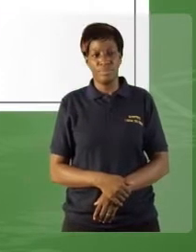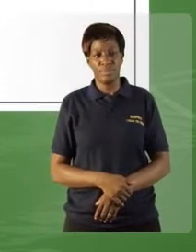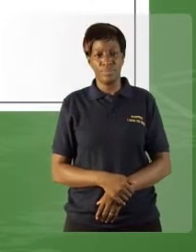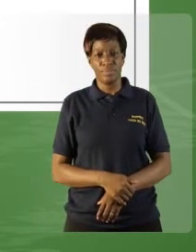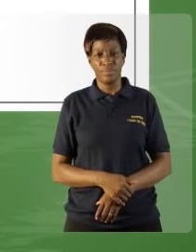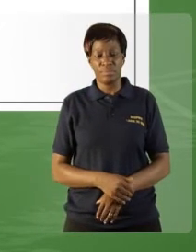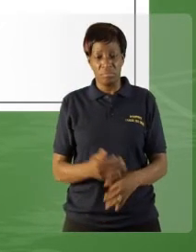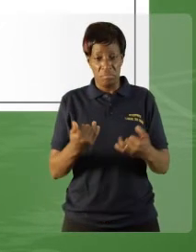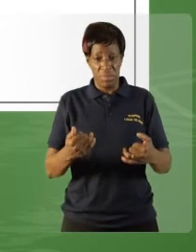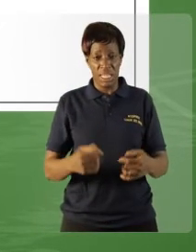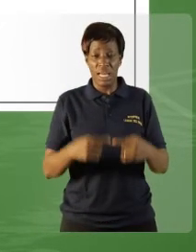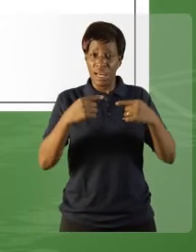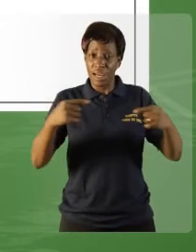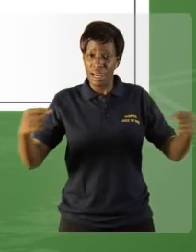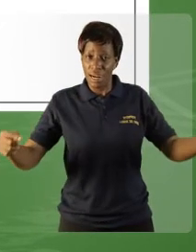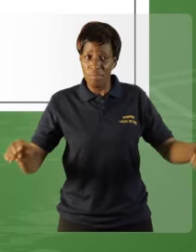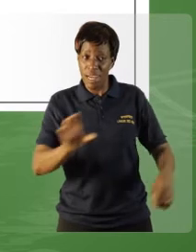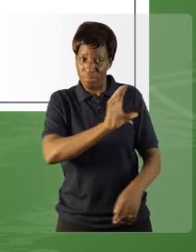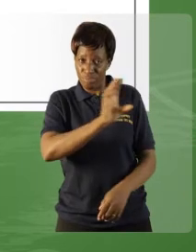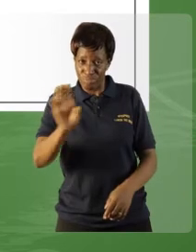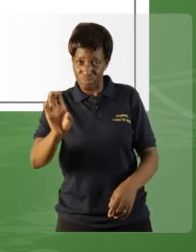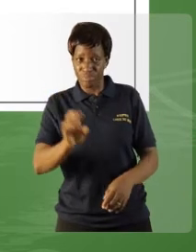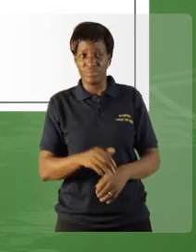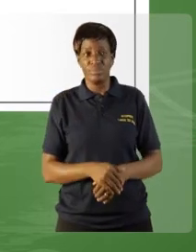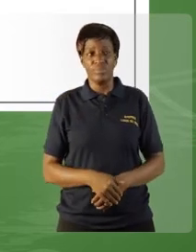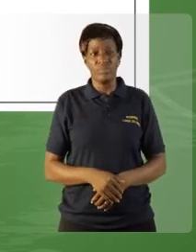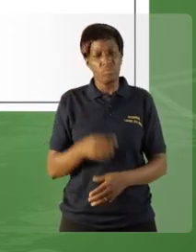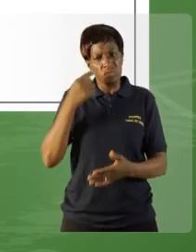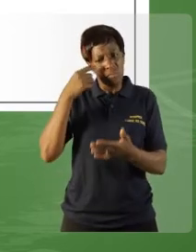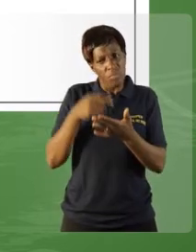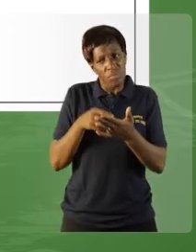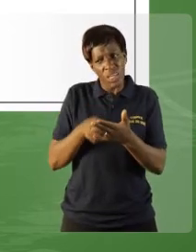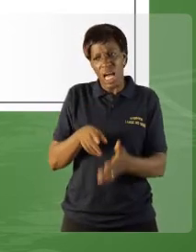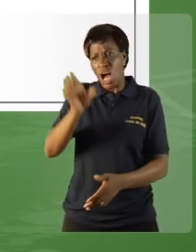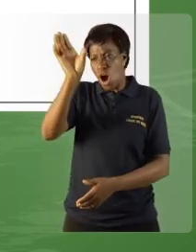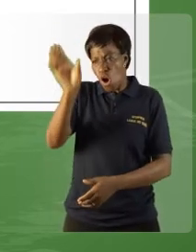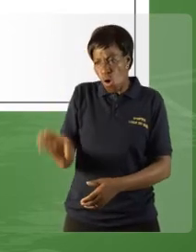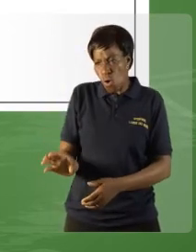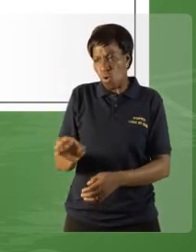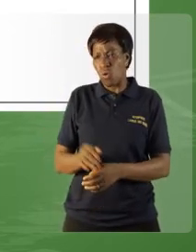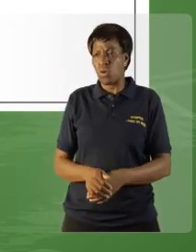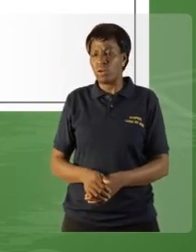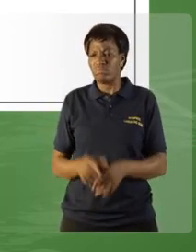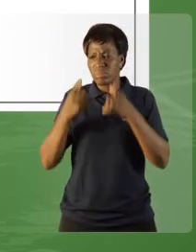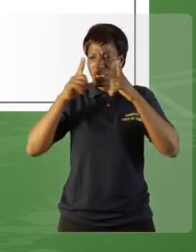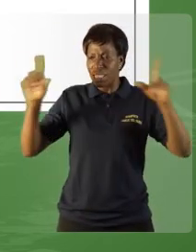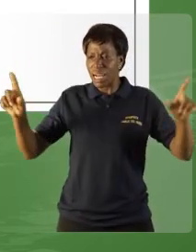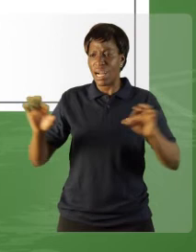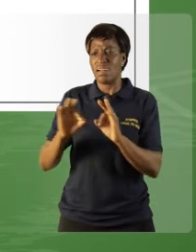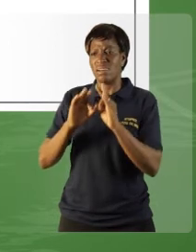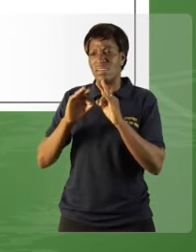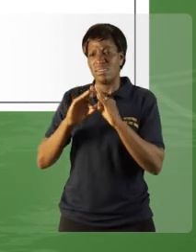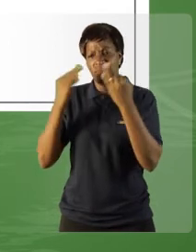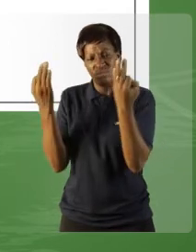Au niveau de la grammaire, lorsque nous observons la colonne du registre familier,